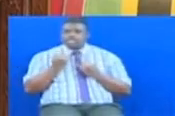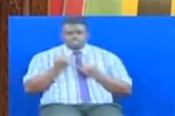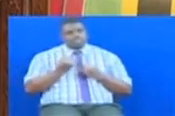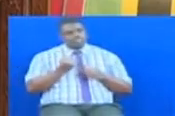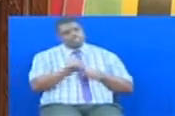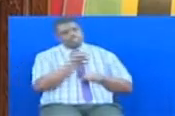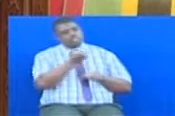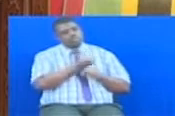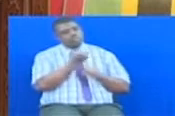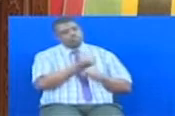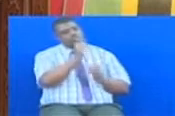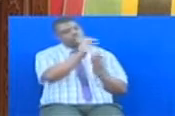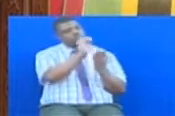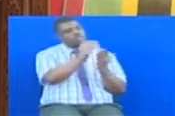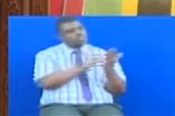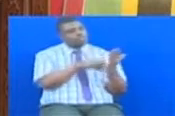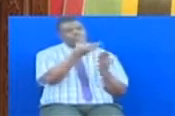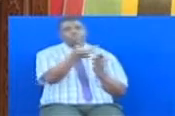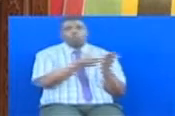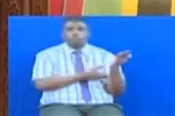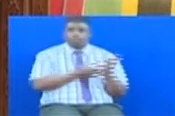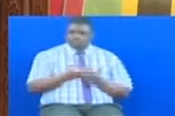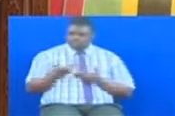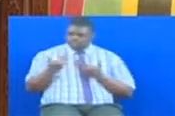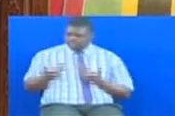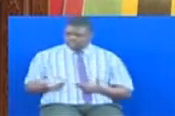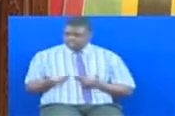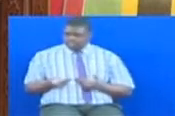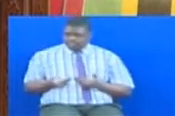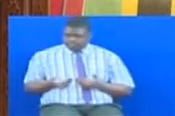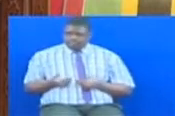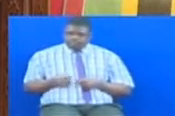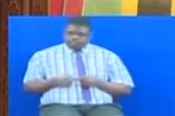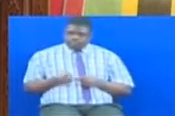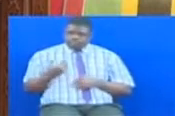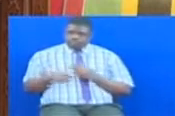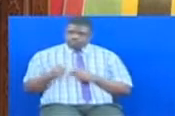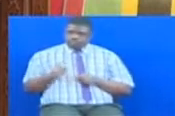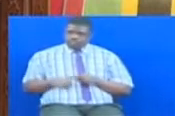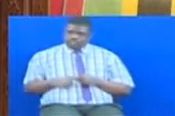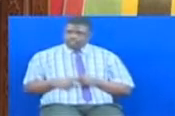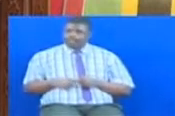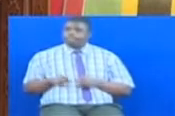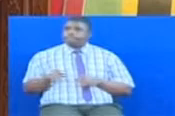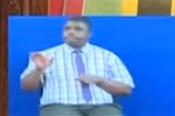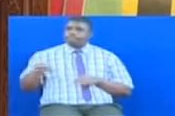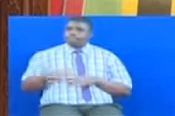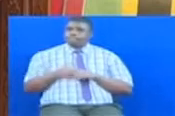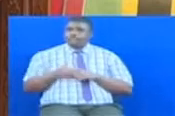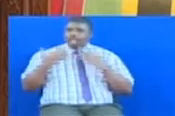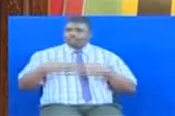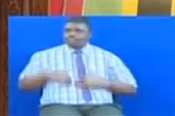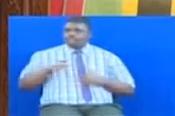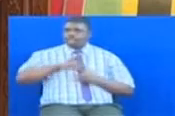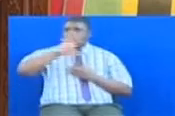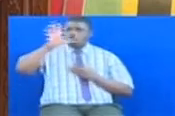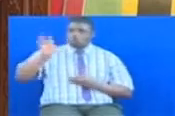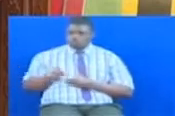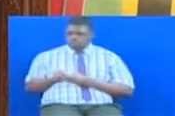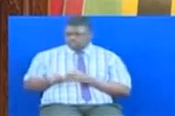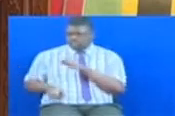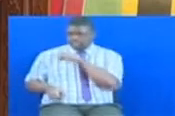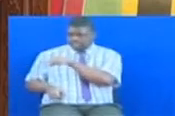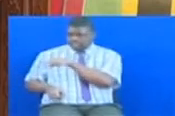kwenye kujaza hizo fomu. Sasa kwa sababu tunakwenda kwenye comprehensive health insurance, tunaenda kwenye competition ya hizi